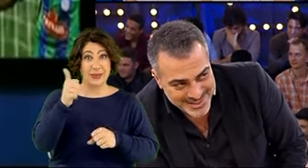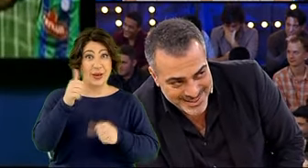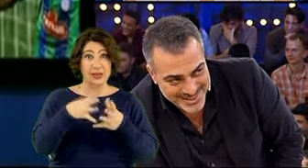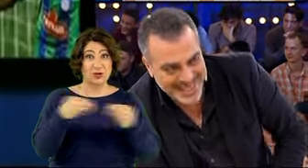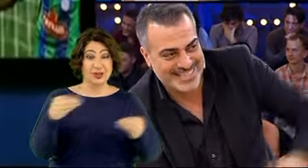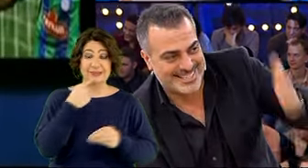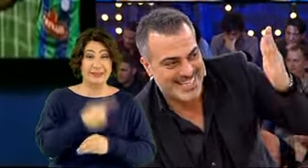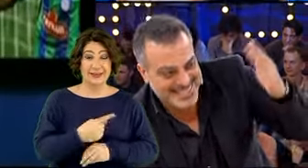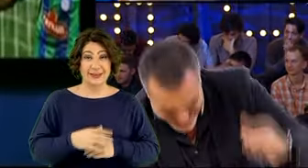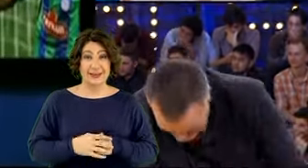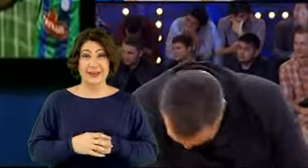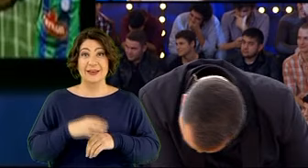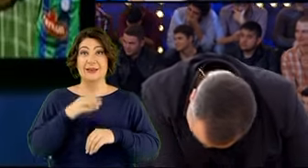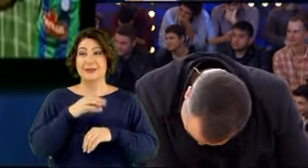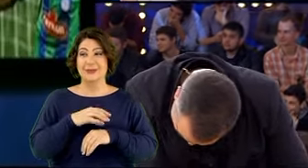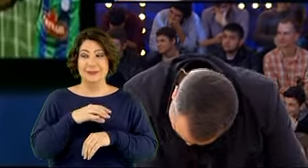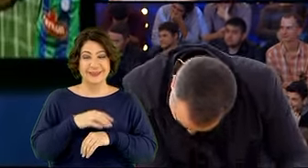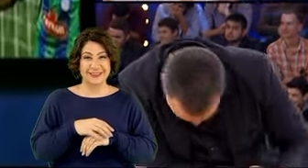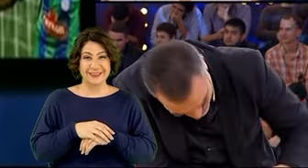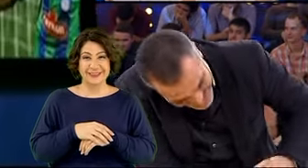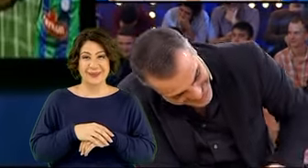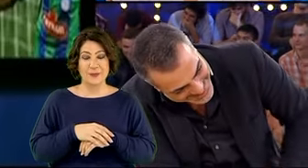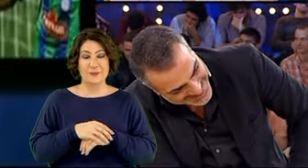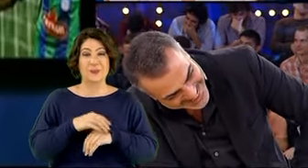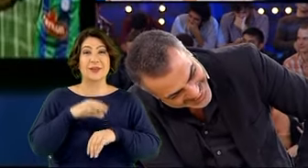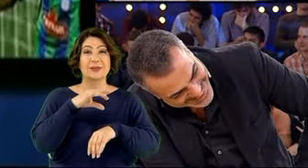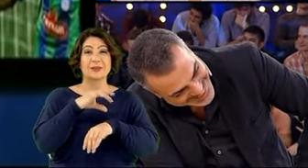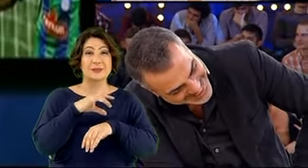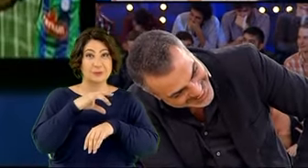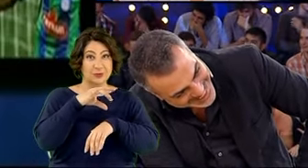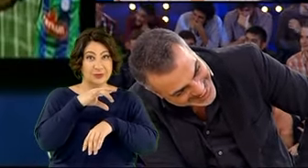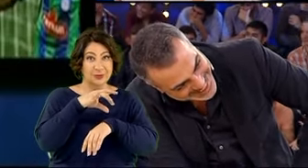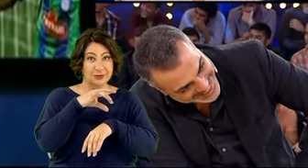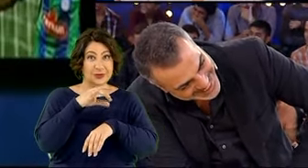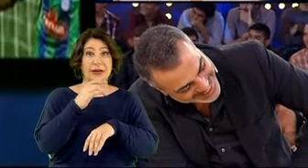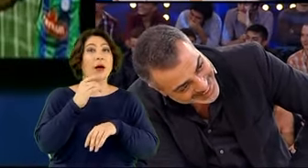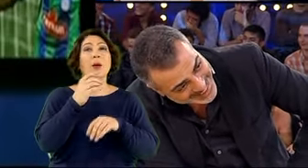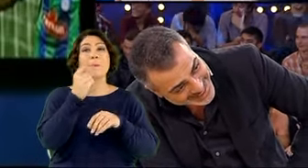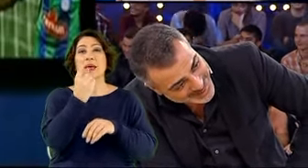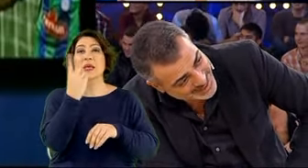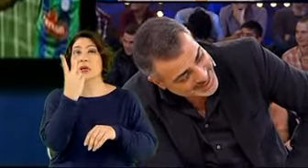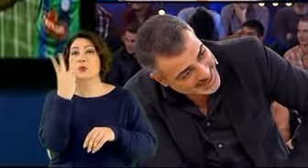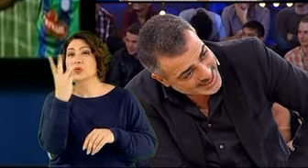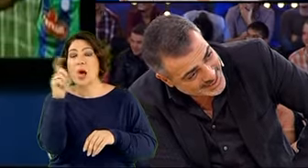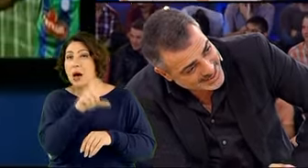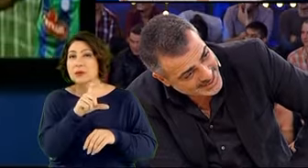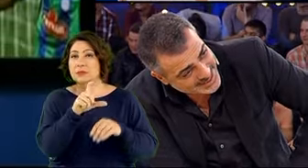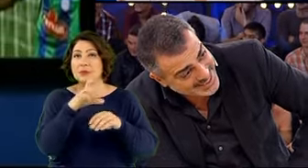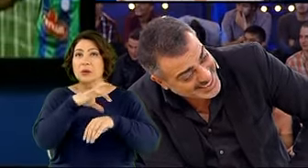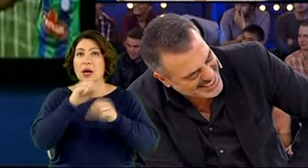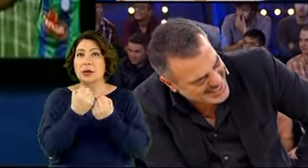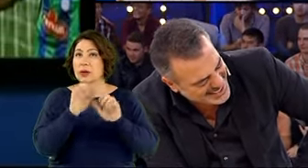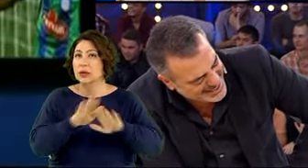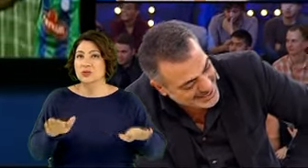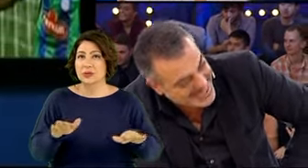sürer diye soruyorum. Sakatlık ne kadar? Sezon sonu 1-2-3 ay. Ay.